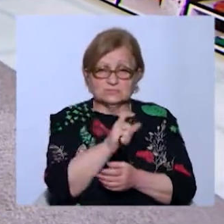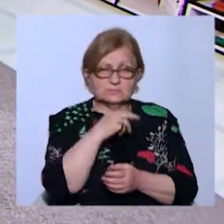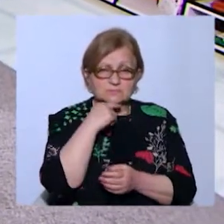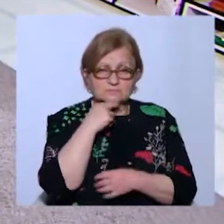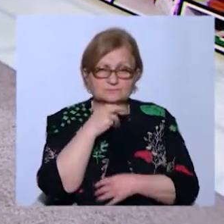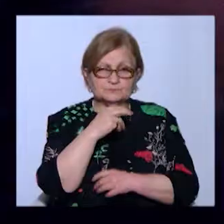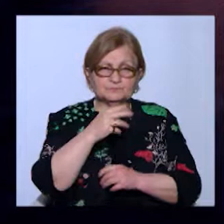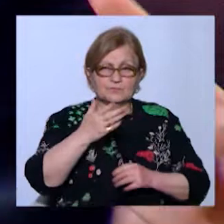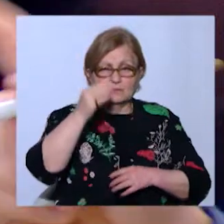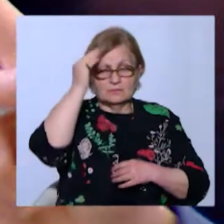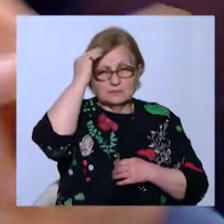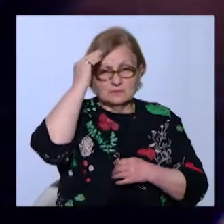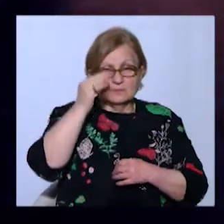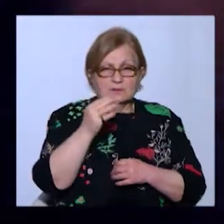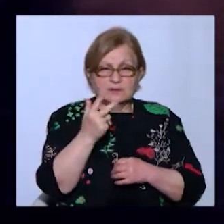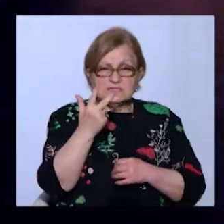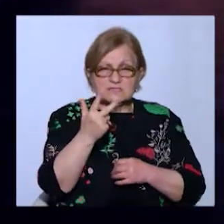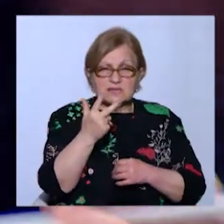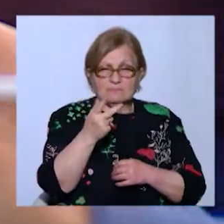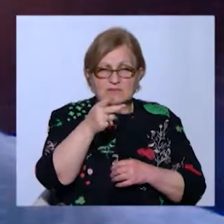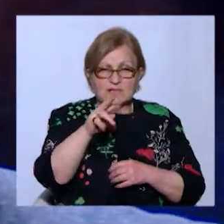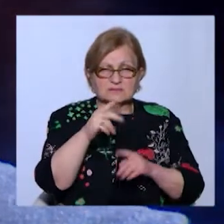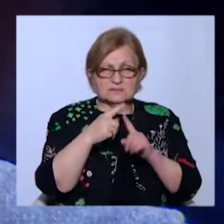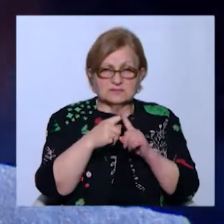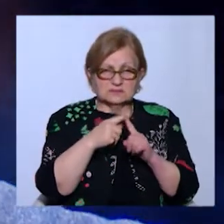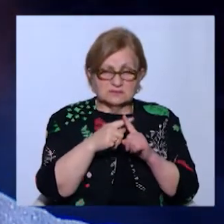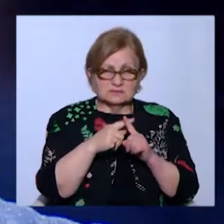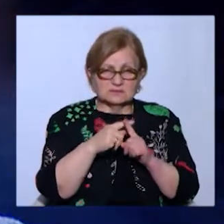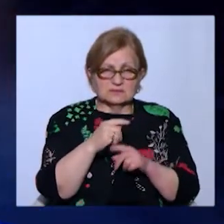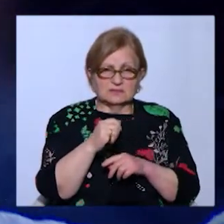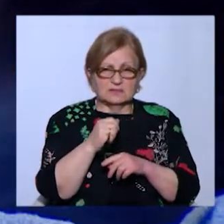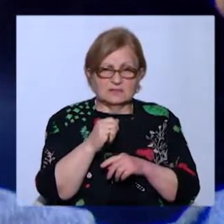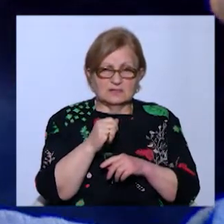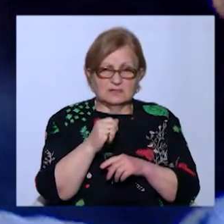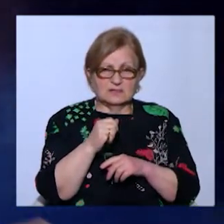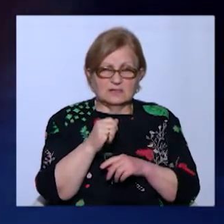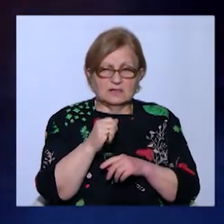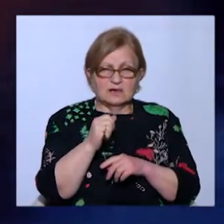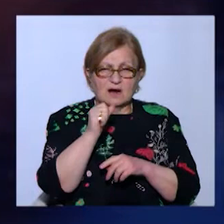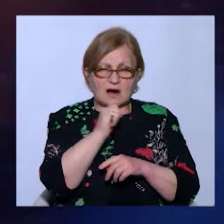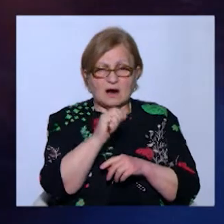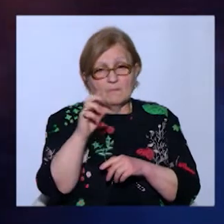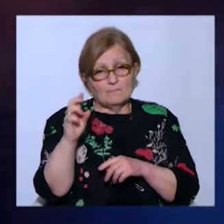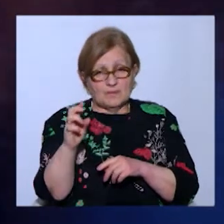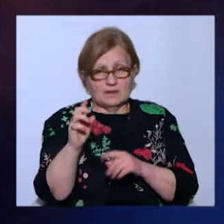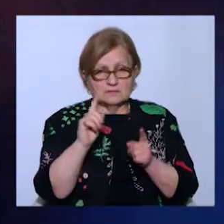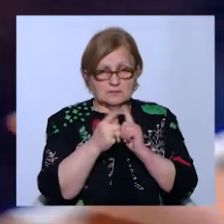რომ წარმოვიდგინოთ, რომ თქვა 3 ხარისხად x-ი და 2 ხარისხად x-ი არის a და b მაშინ